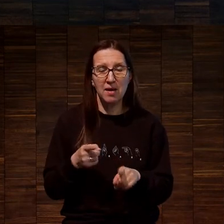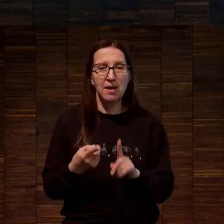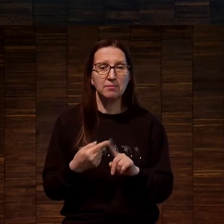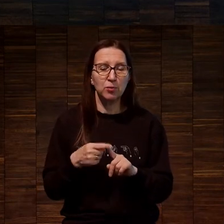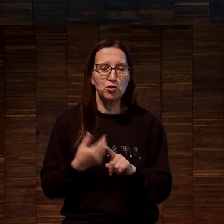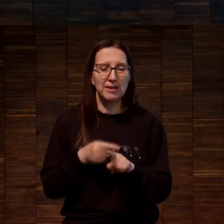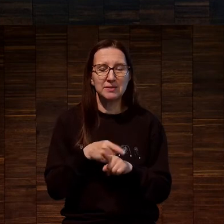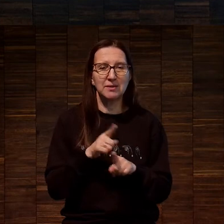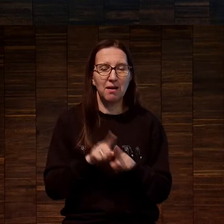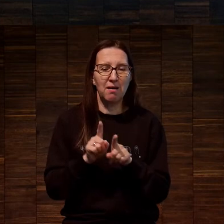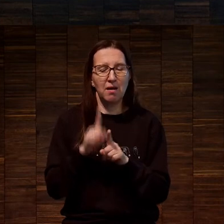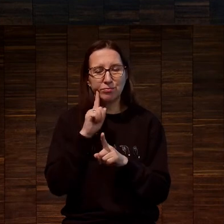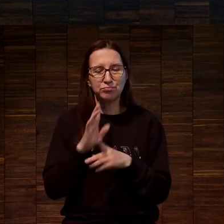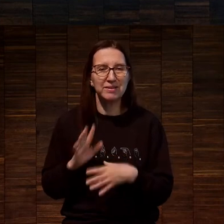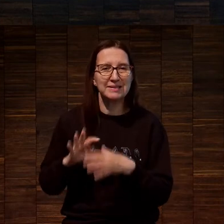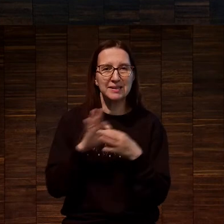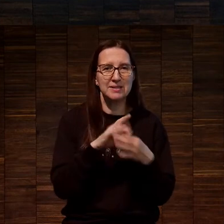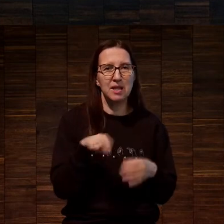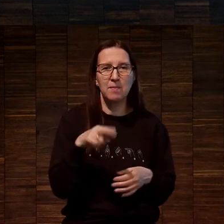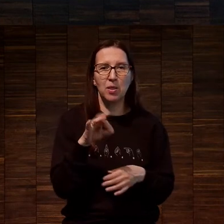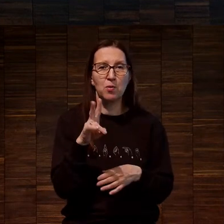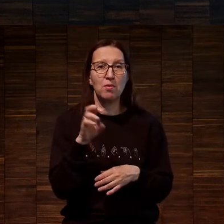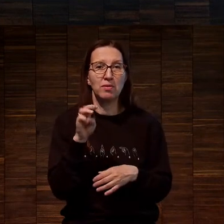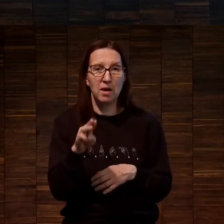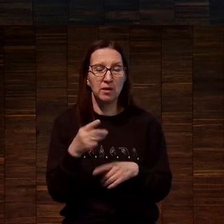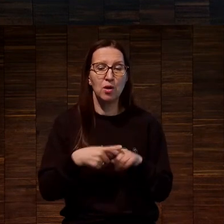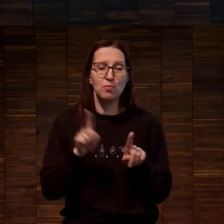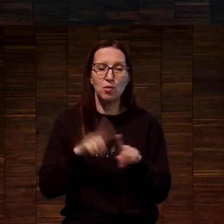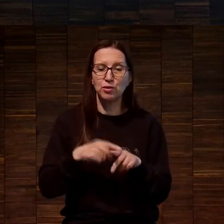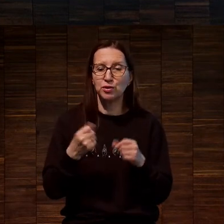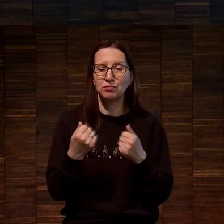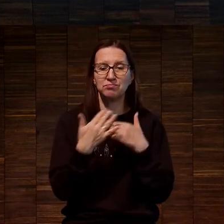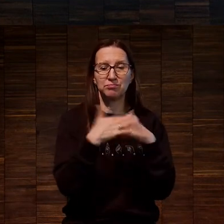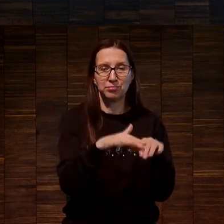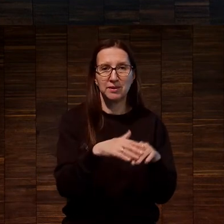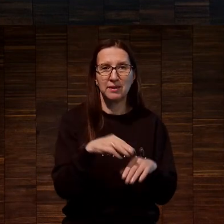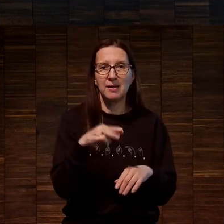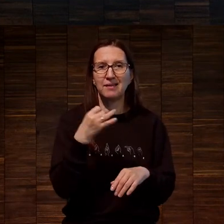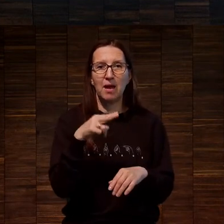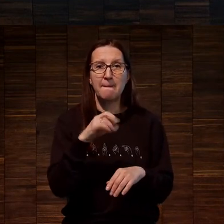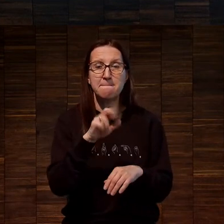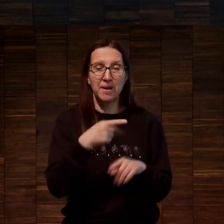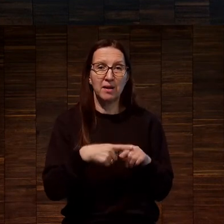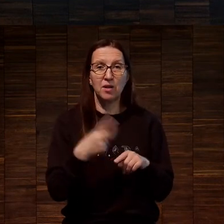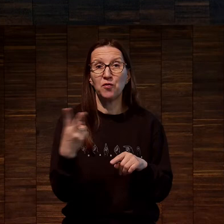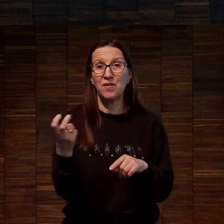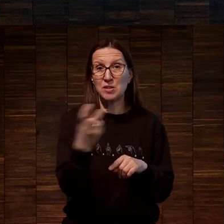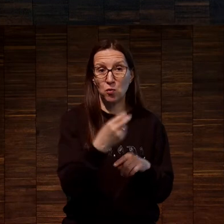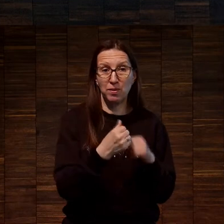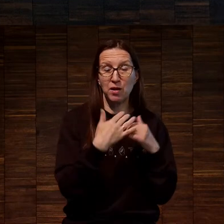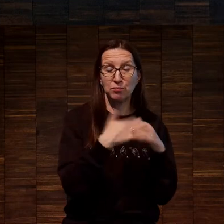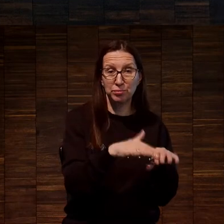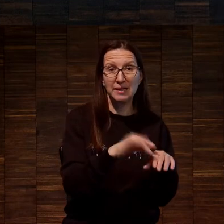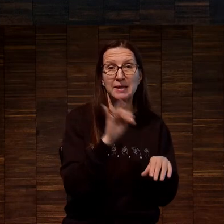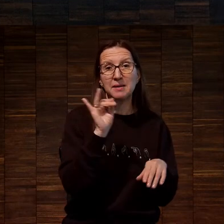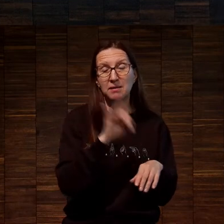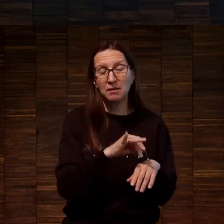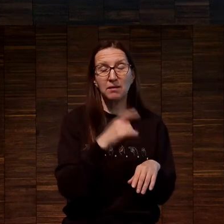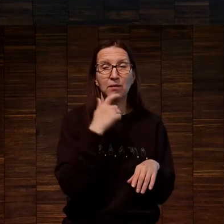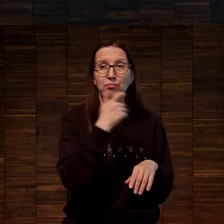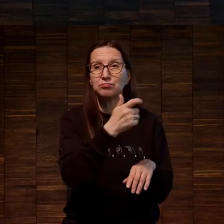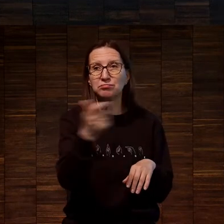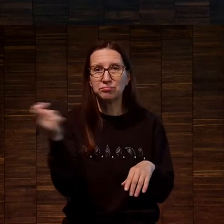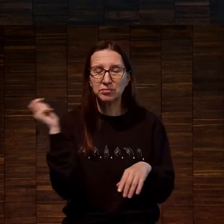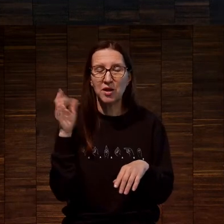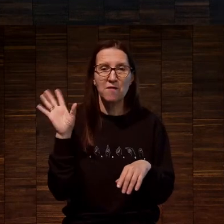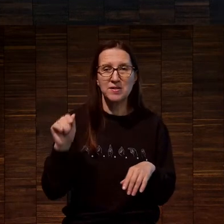система донатов была, ты можешь заплатить через систему Type 200 рублей и как бы ходить по всем площадкам. Два дня. Скачать карту, да, по-моему?